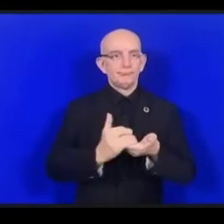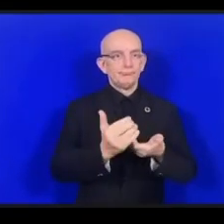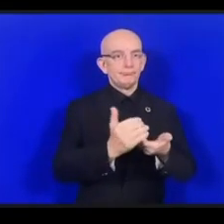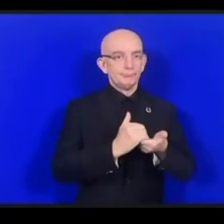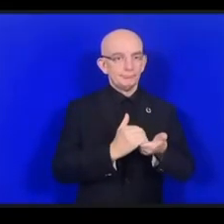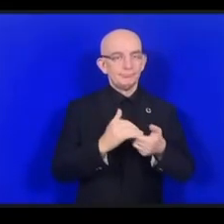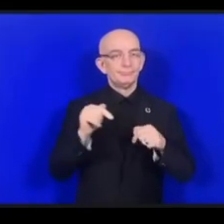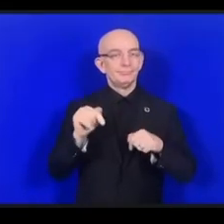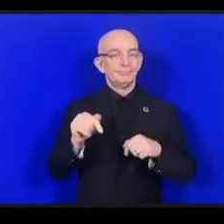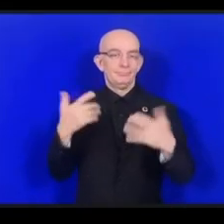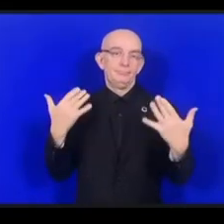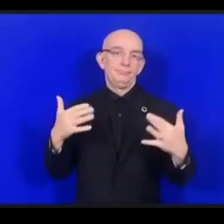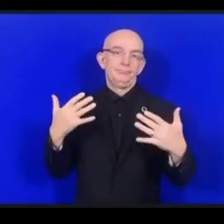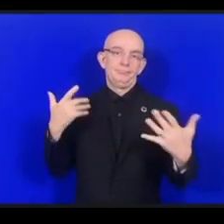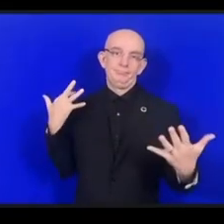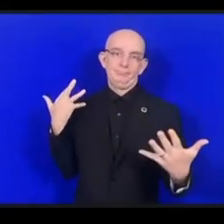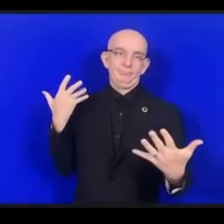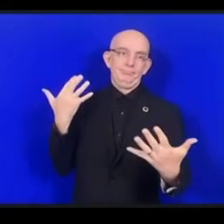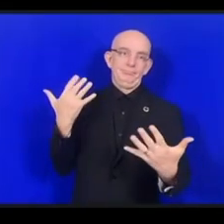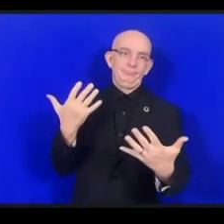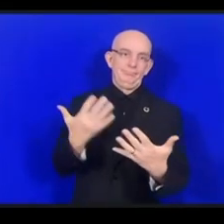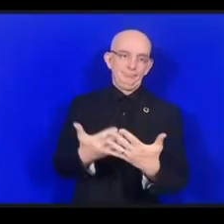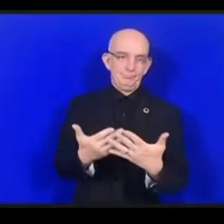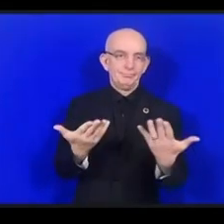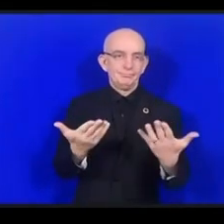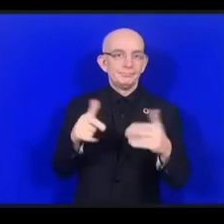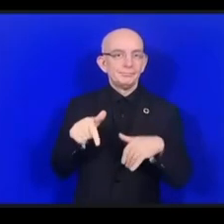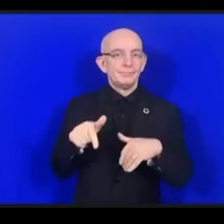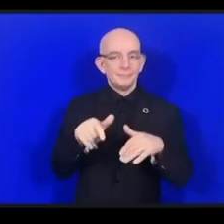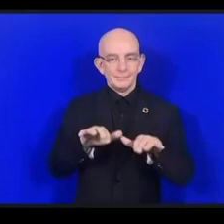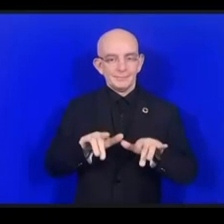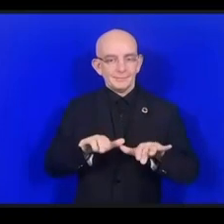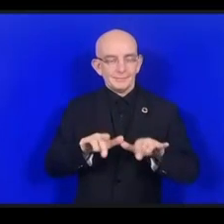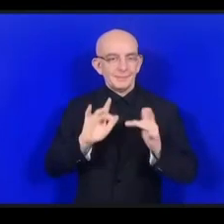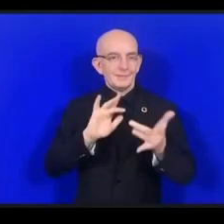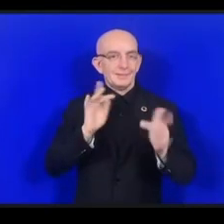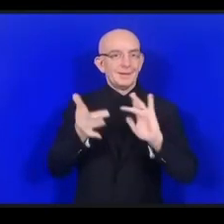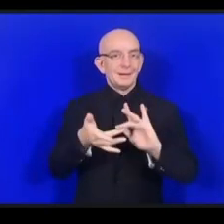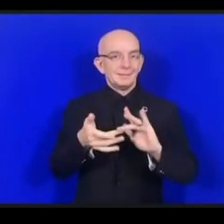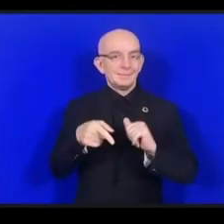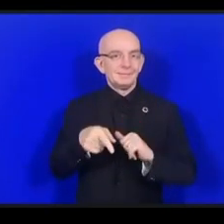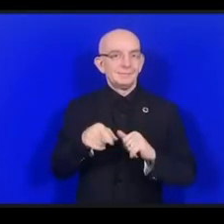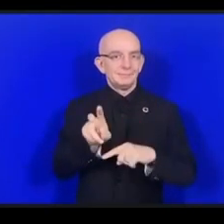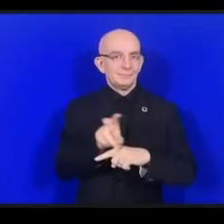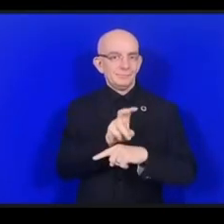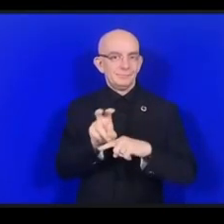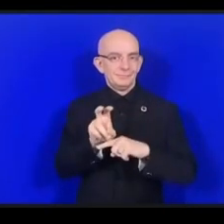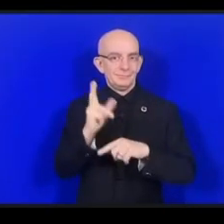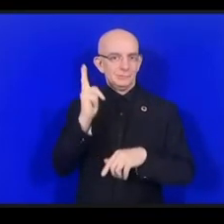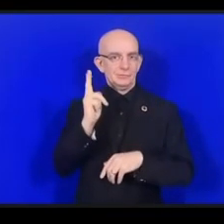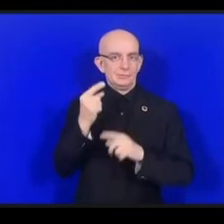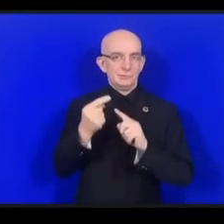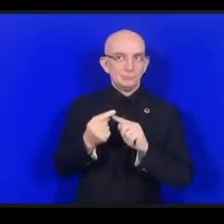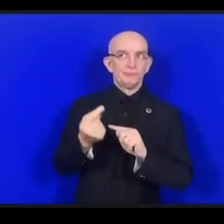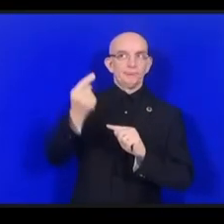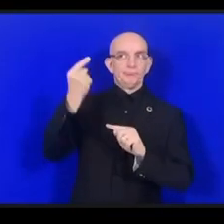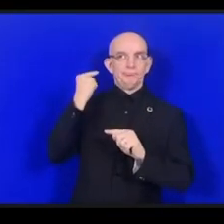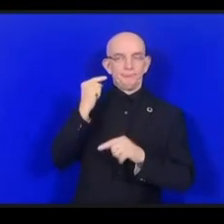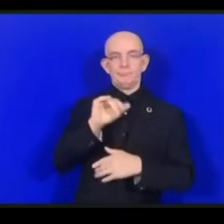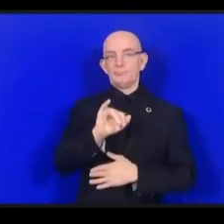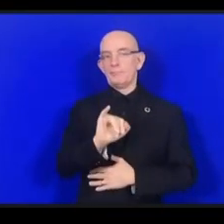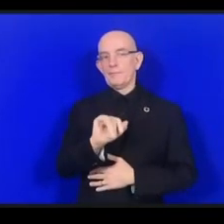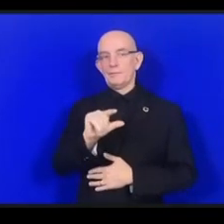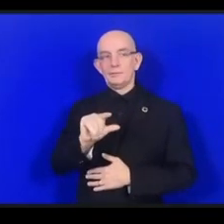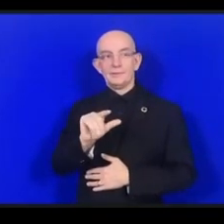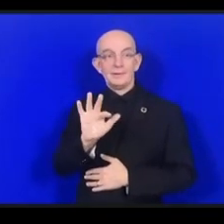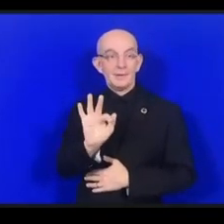它跟 IGF 是一起在06年在雅典就开启了。那你可能会问这样的一